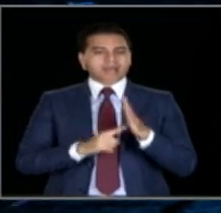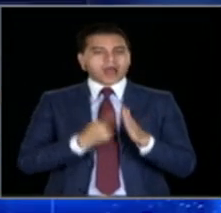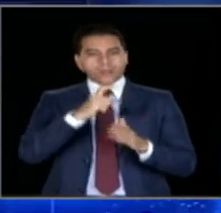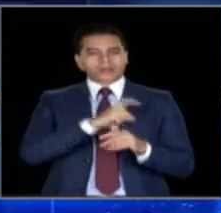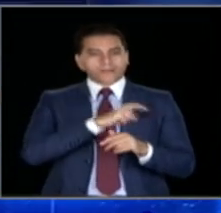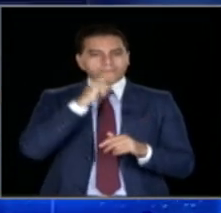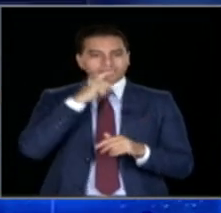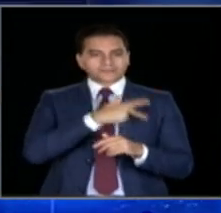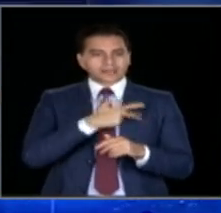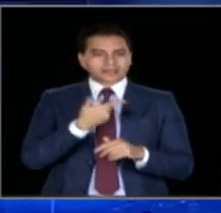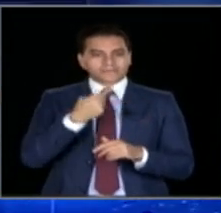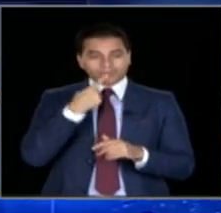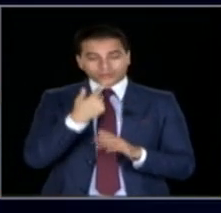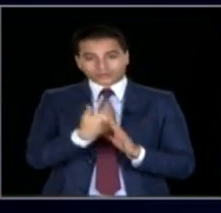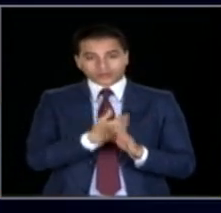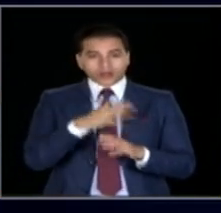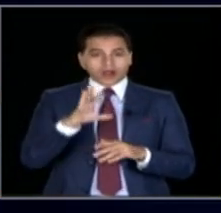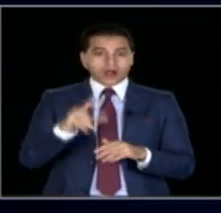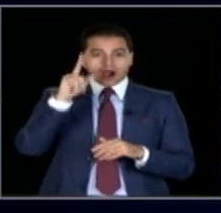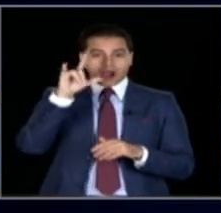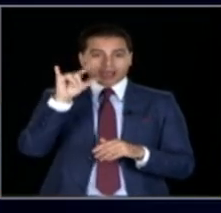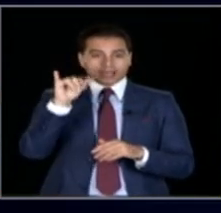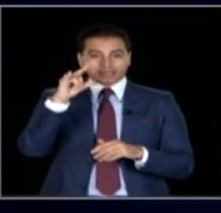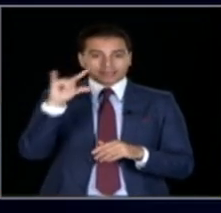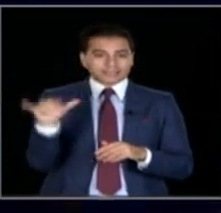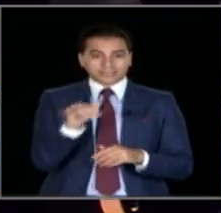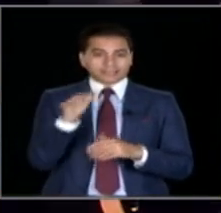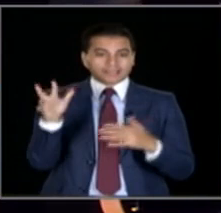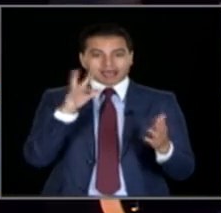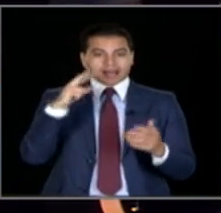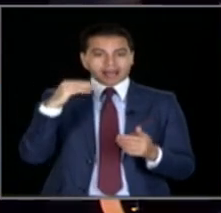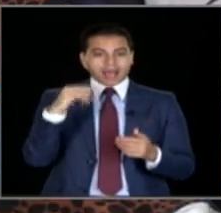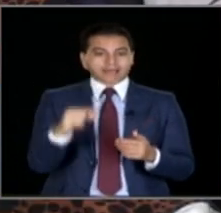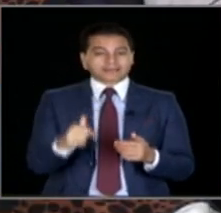محمد تعيمة. هيدي الحداد. يا ولد برافو عليك.